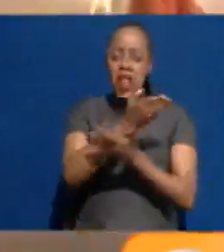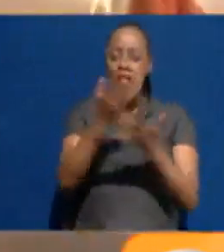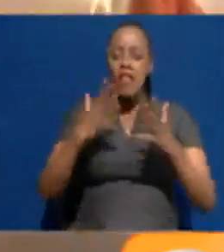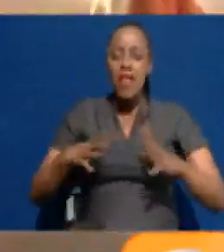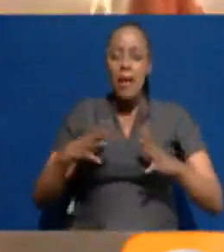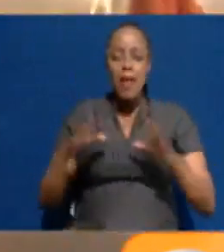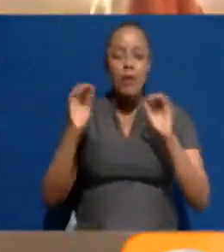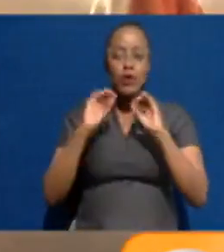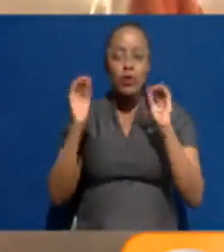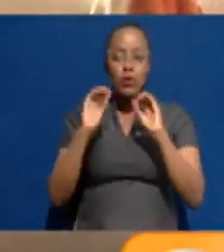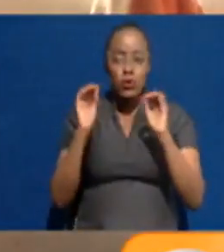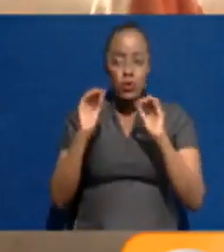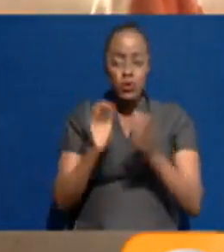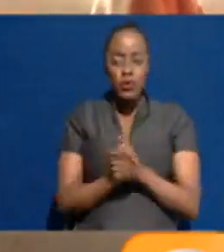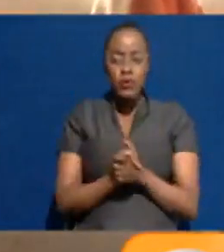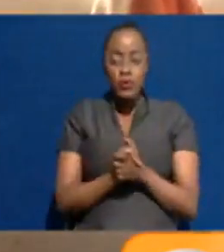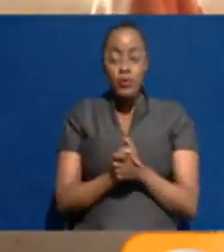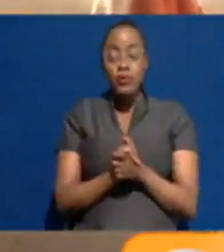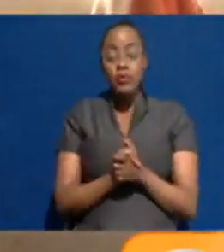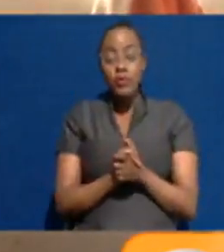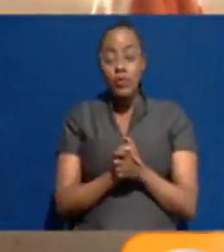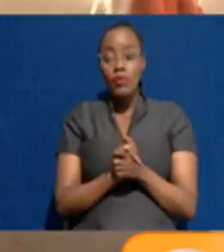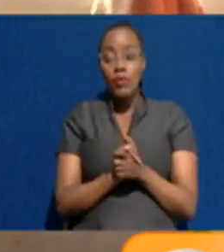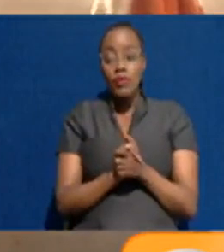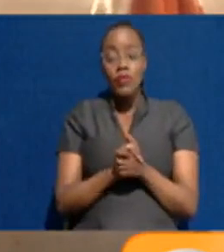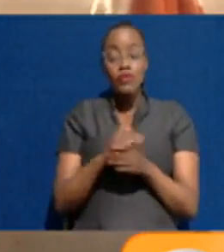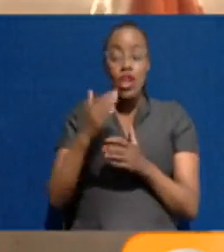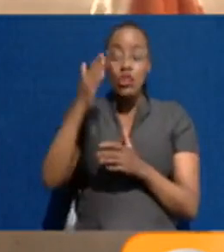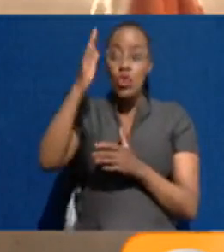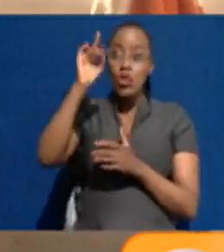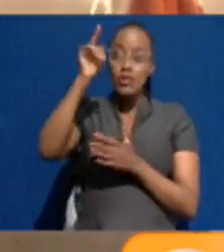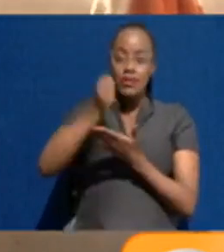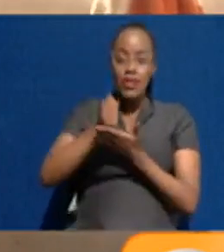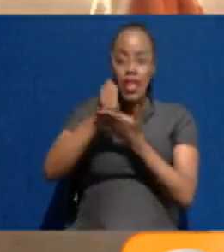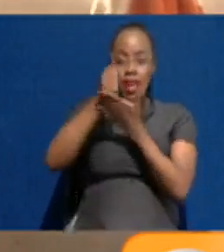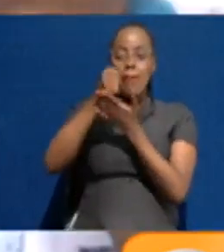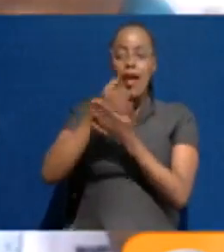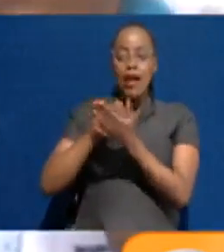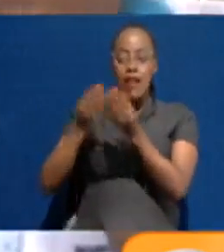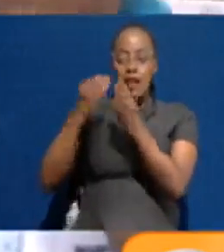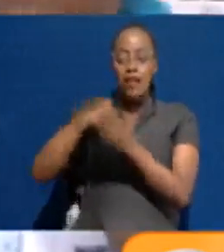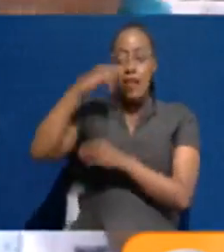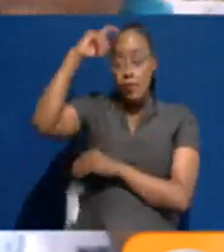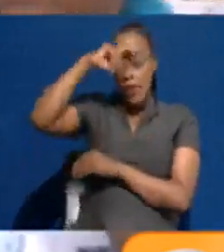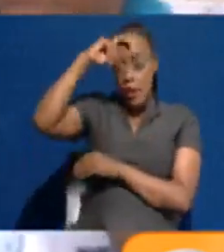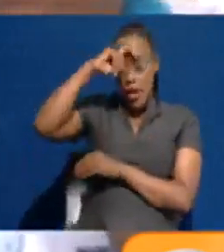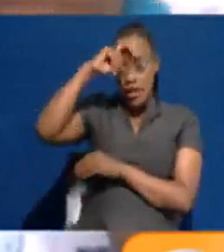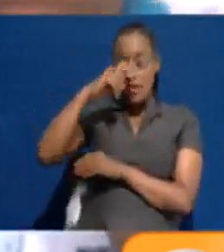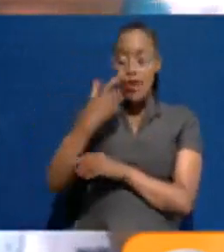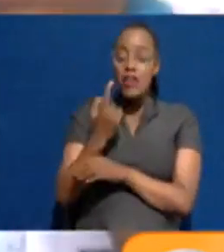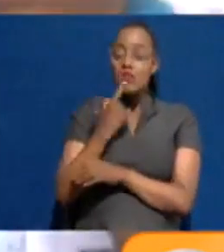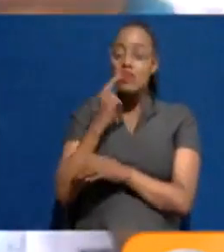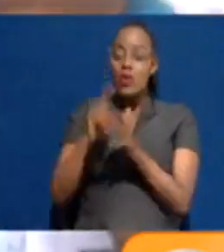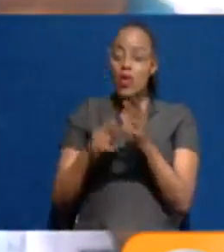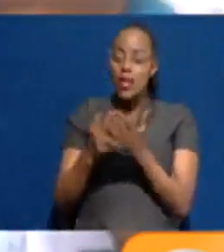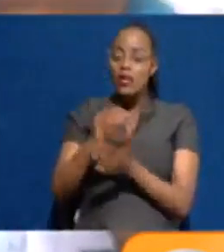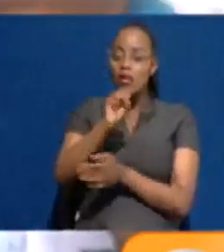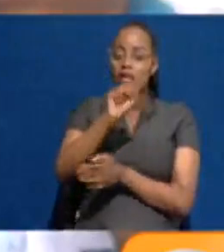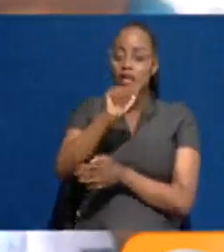nini. Starting by July 2024, alhamdulillah, Mwenyezi Mungu alinipatia hikma ya kusema,